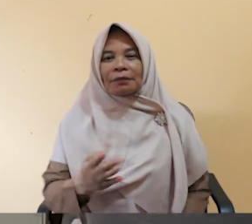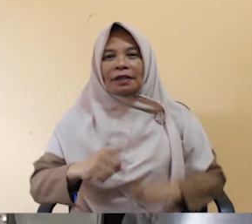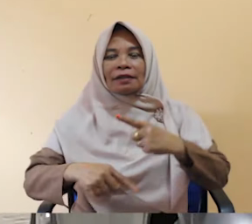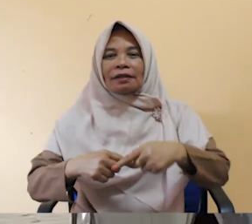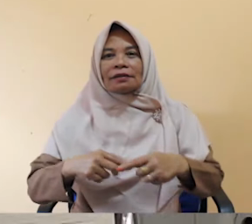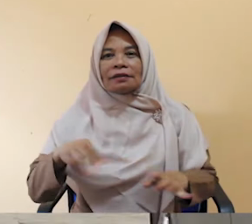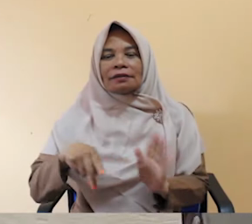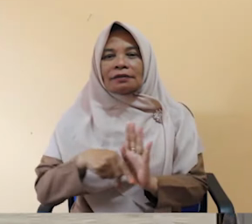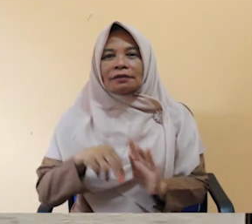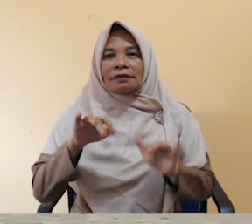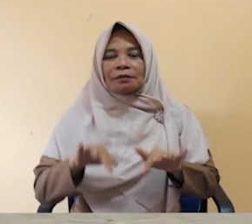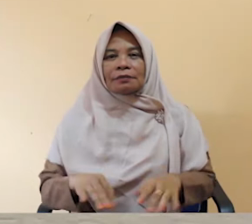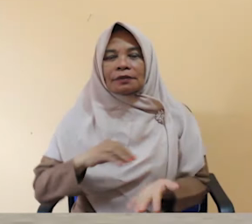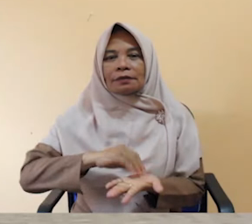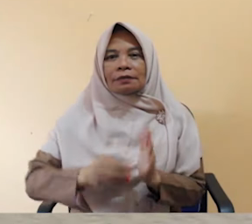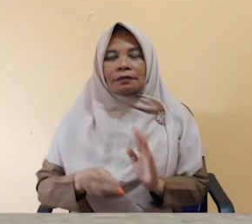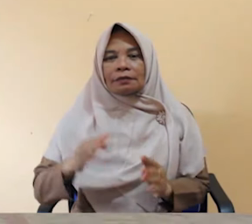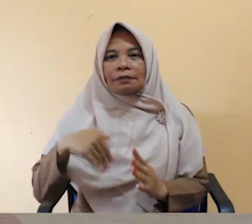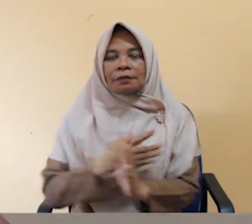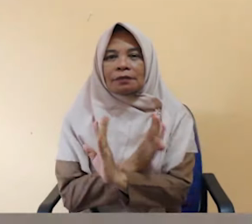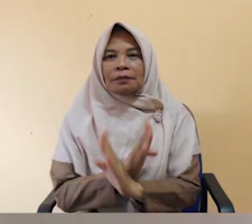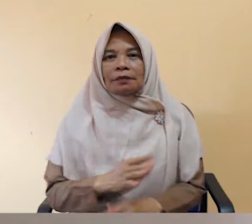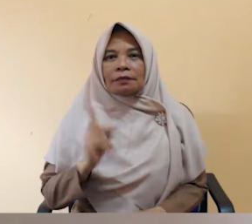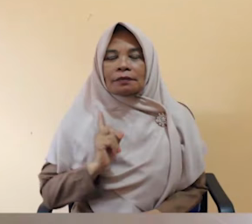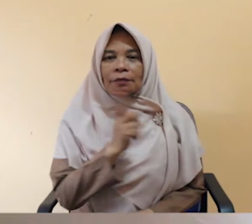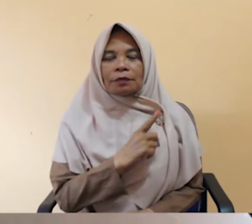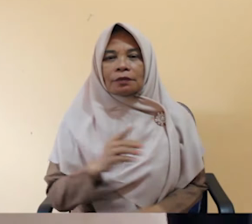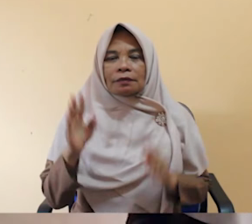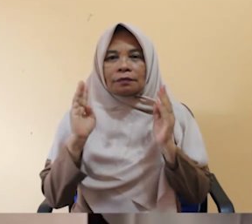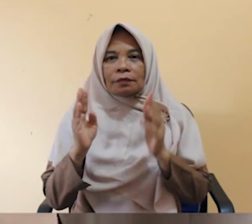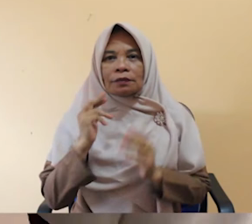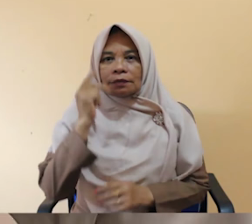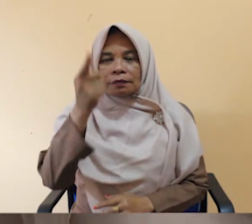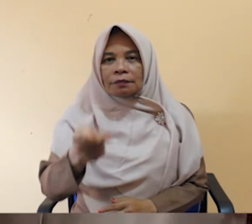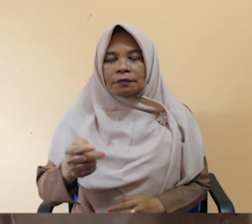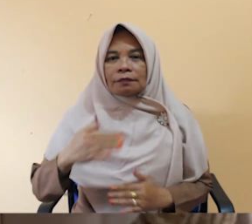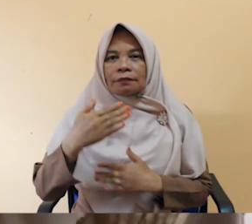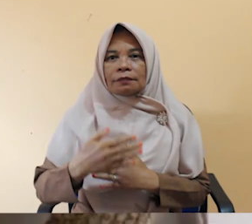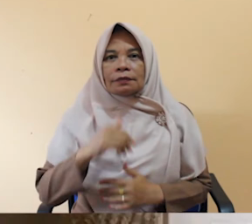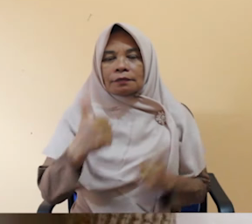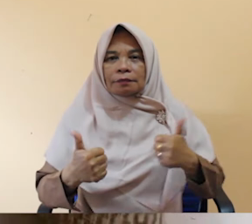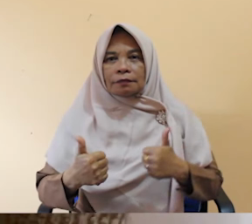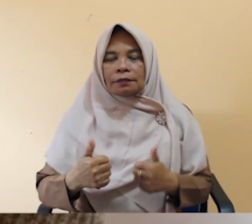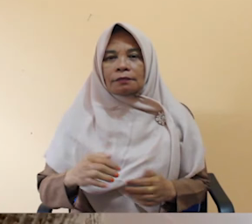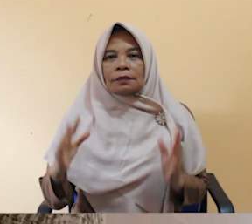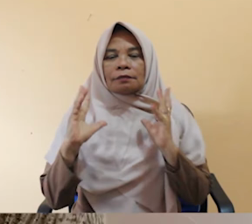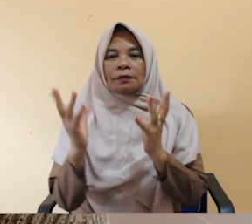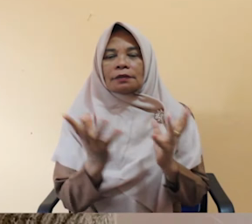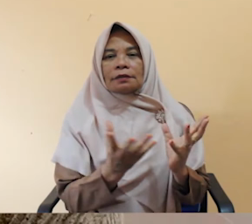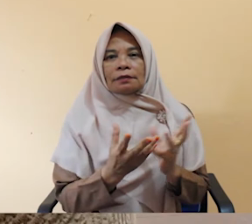Selamat datang di Kantor Pertanahan Kota Pekanbaru. Kami berkomitmen untuk memberikan pelayanan terbaik kepada